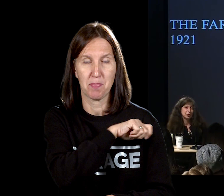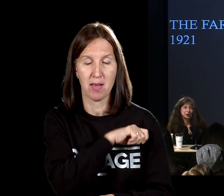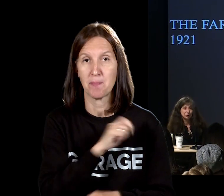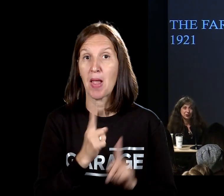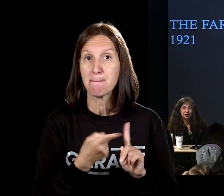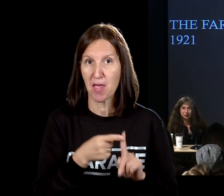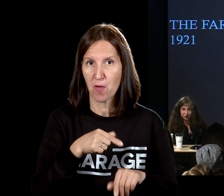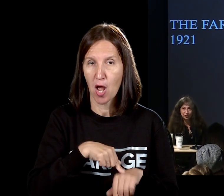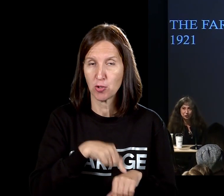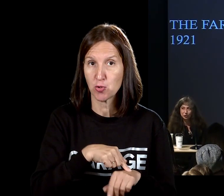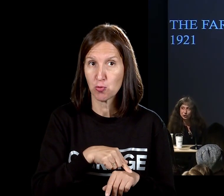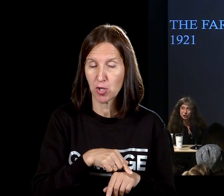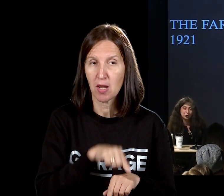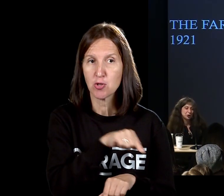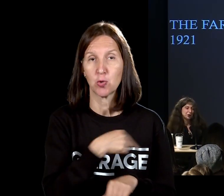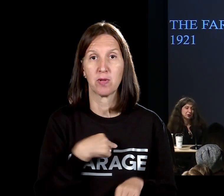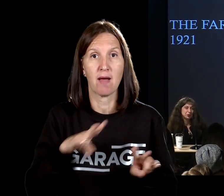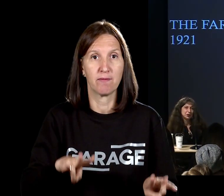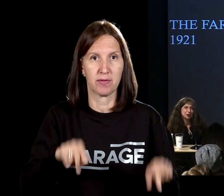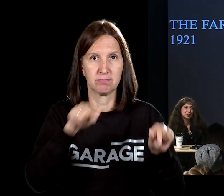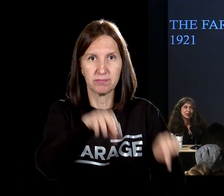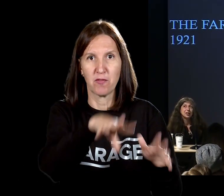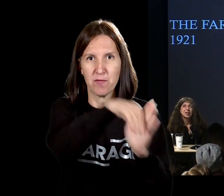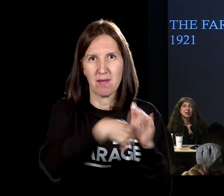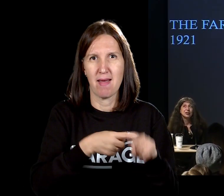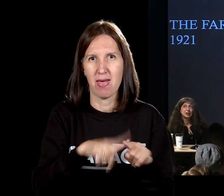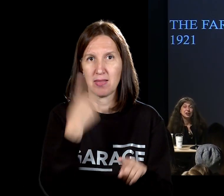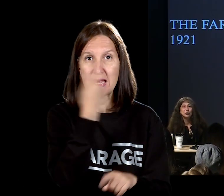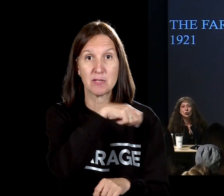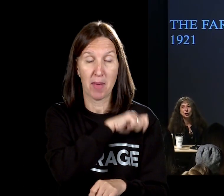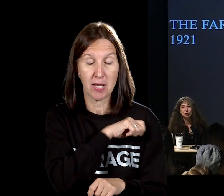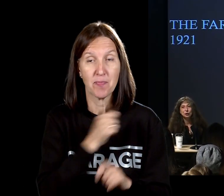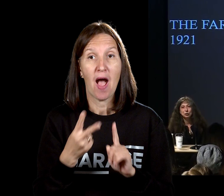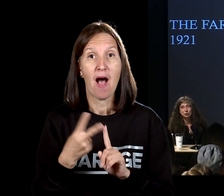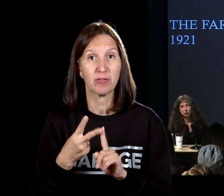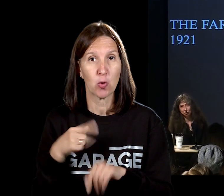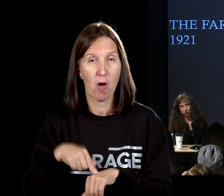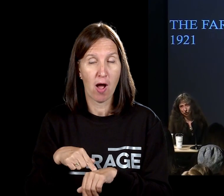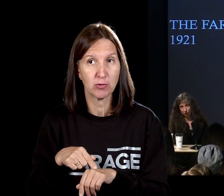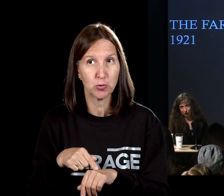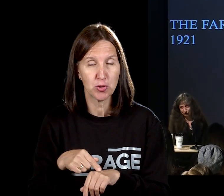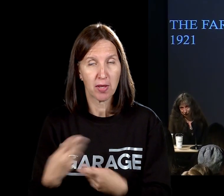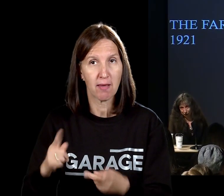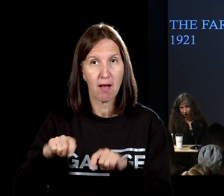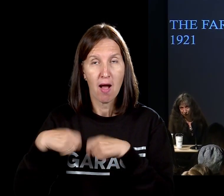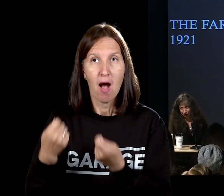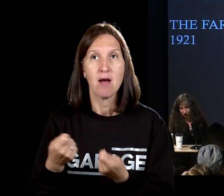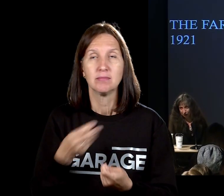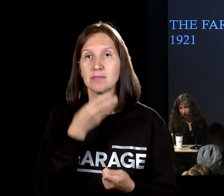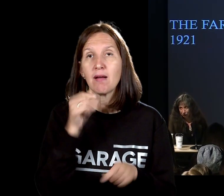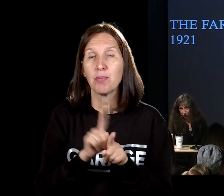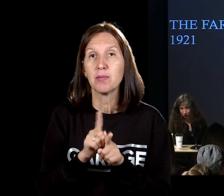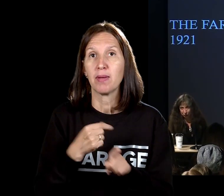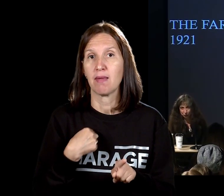Ощущение от Испании, когда ты в ней находишься, и ощущение от Испании, когда ты далеко от нее и понимаешь, что не можешь там оказаться сию секунду,